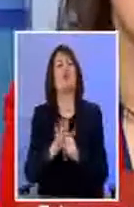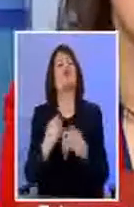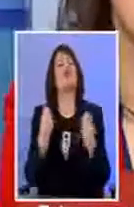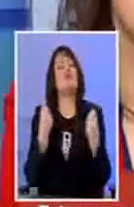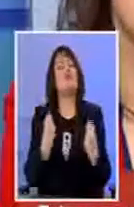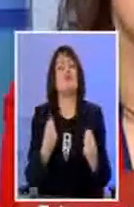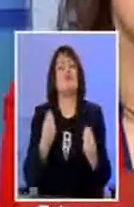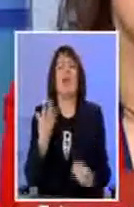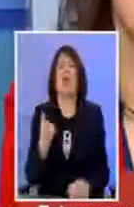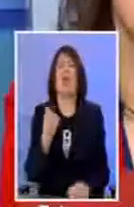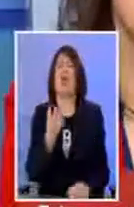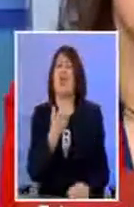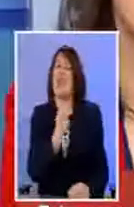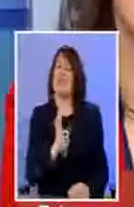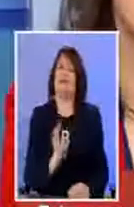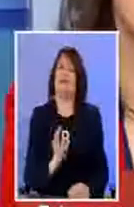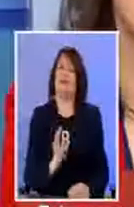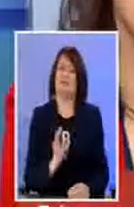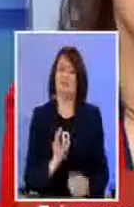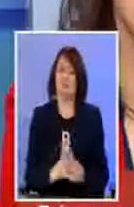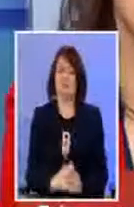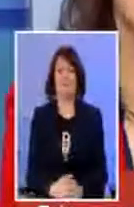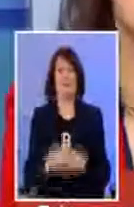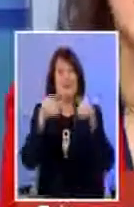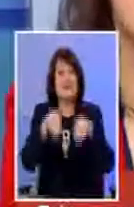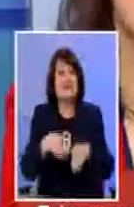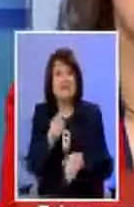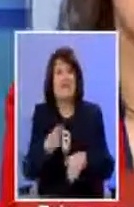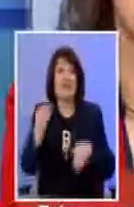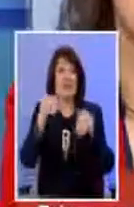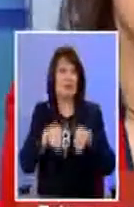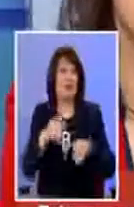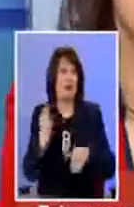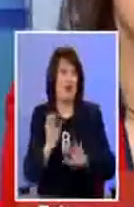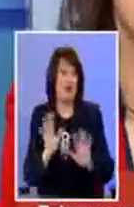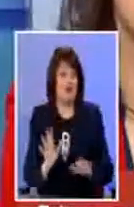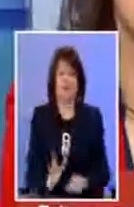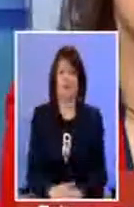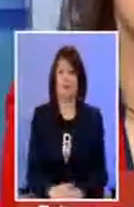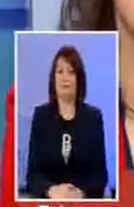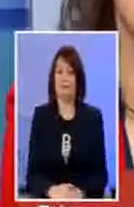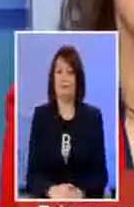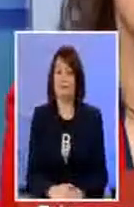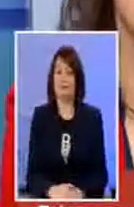Βορρά, υπάρχει ένας μεγαλύτερος σεβασμός. Και ήθελα